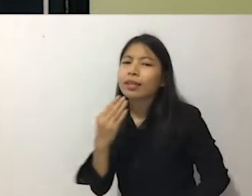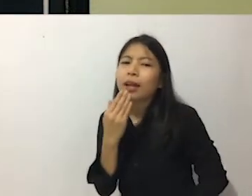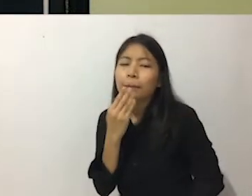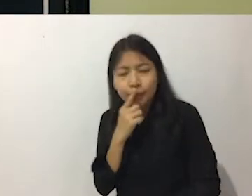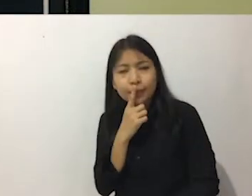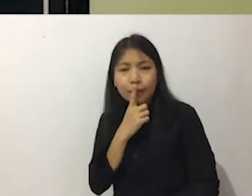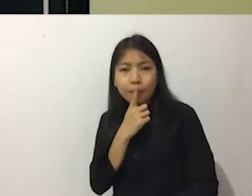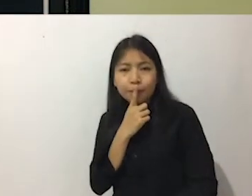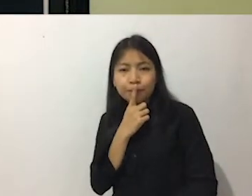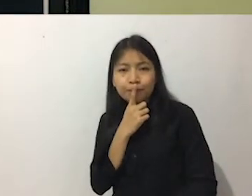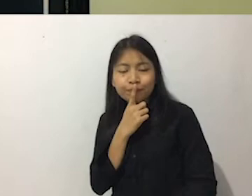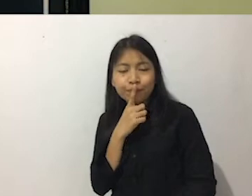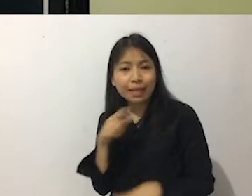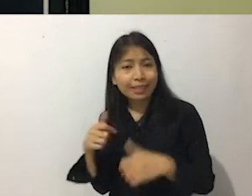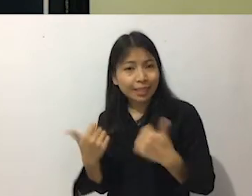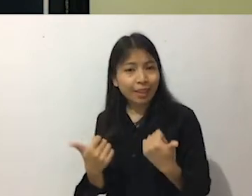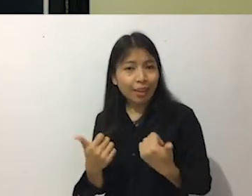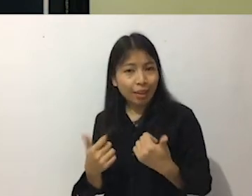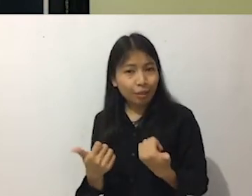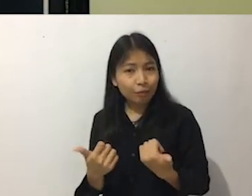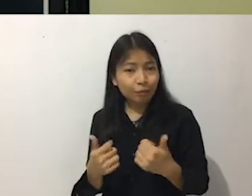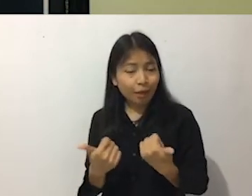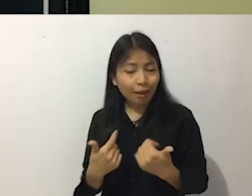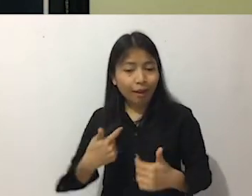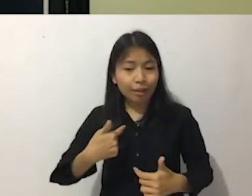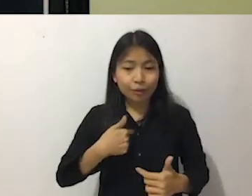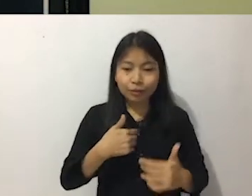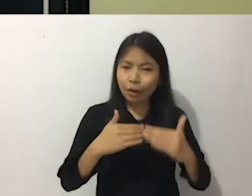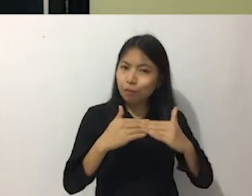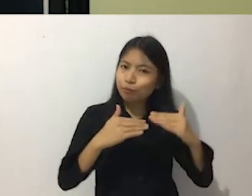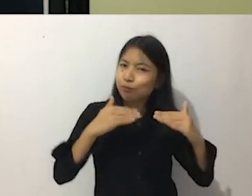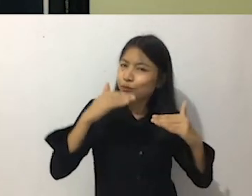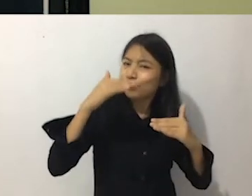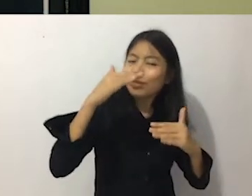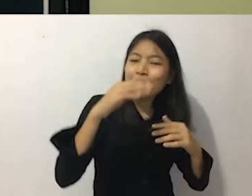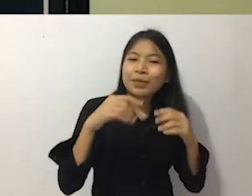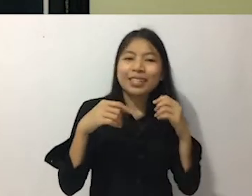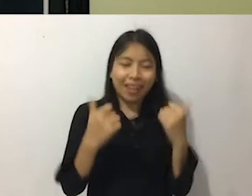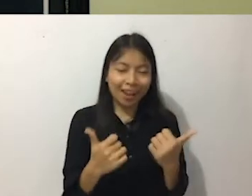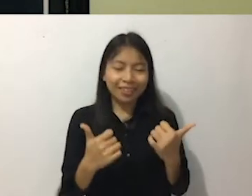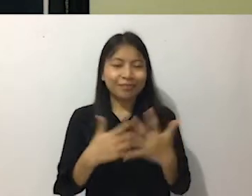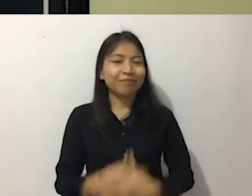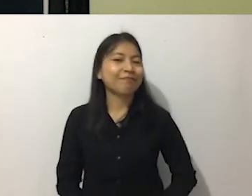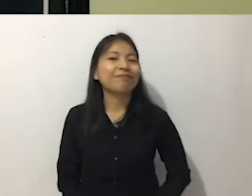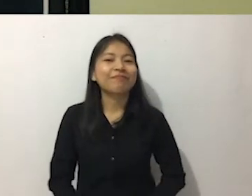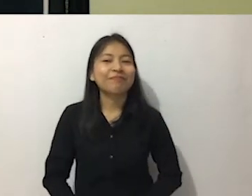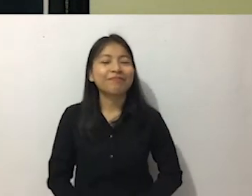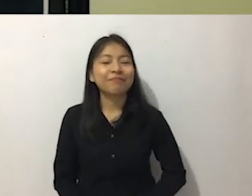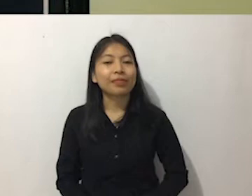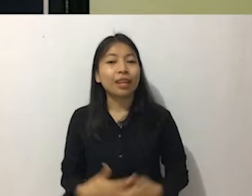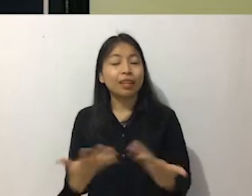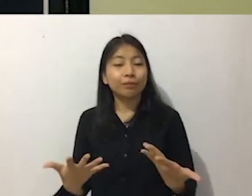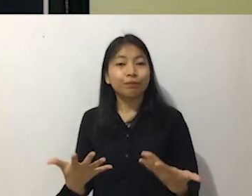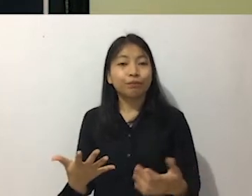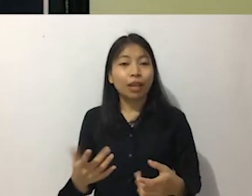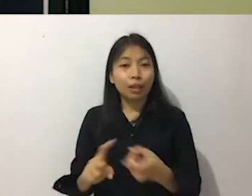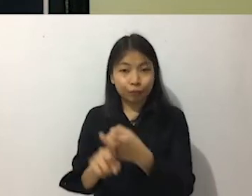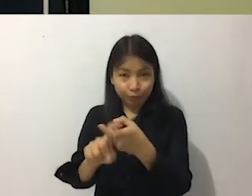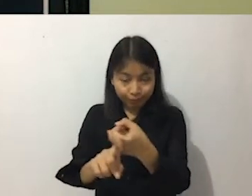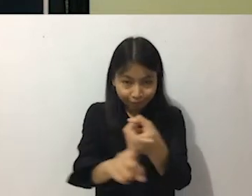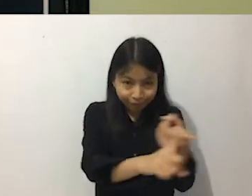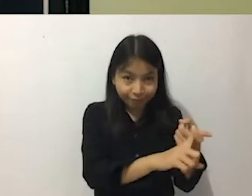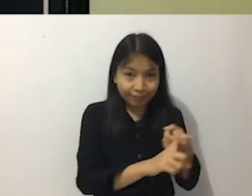dapat mengembangkan saya ke depan. Nah, teman-teman, keunikan